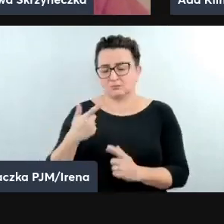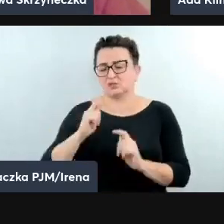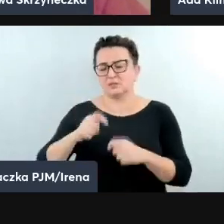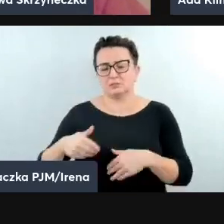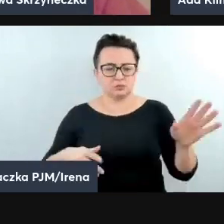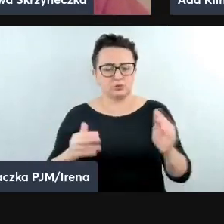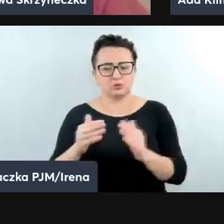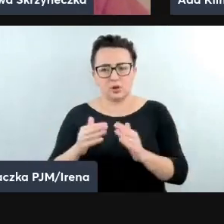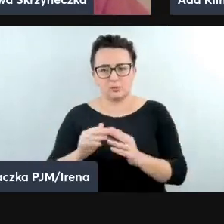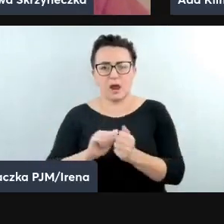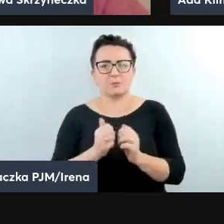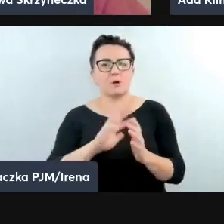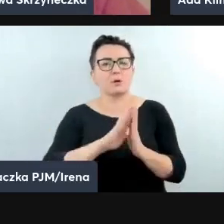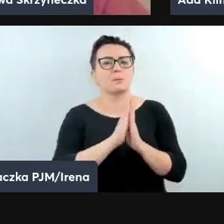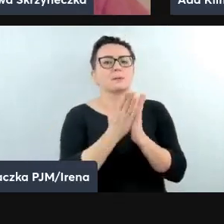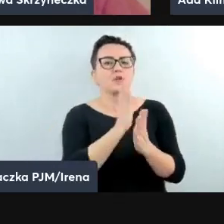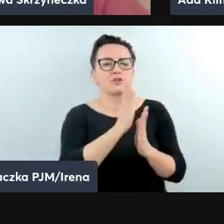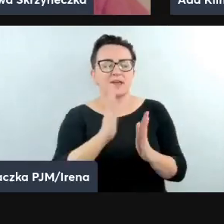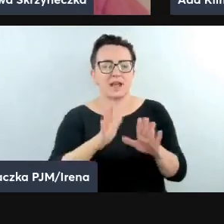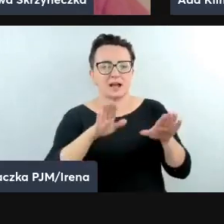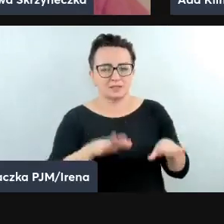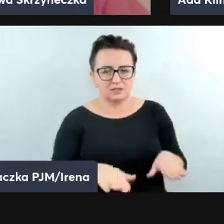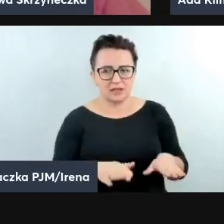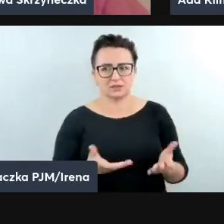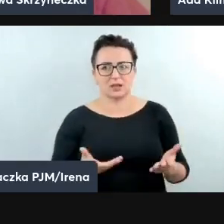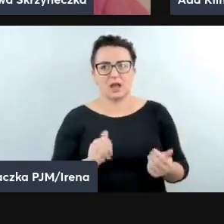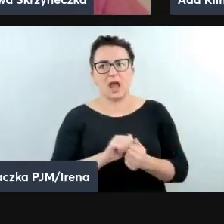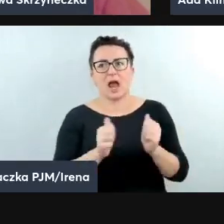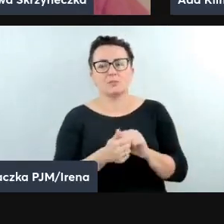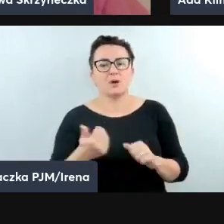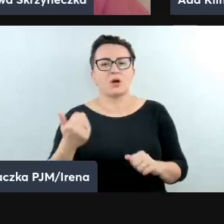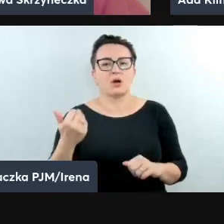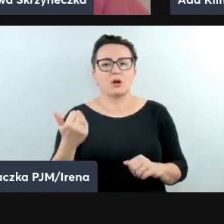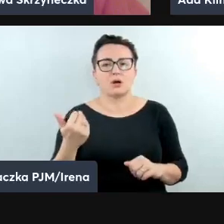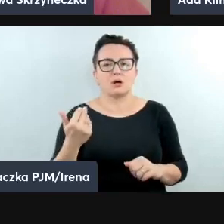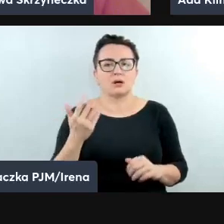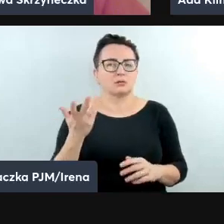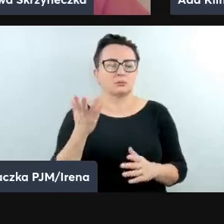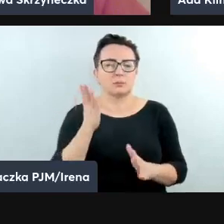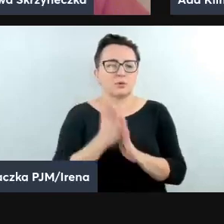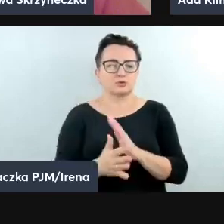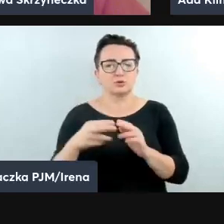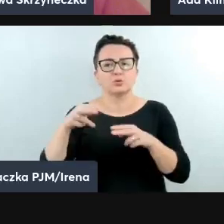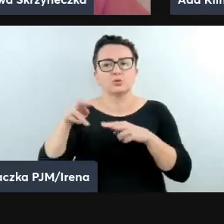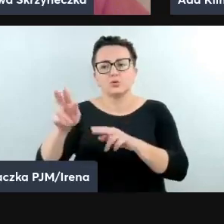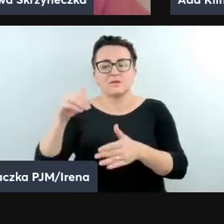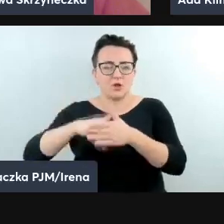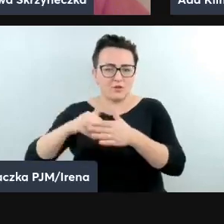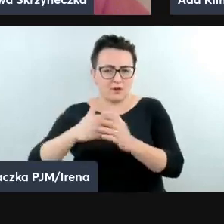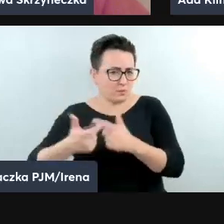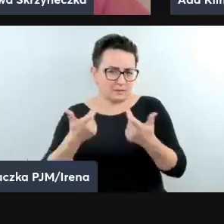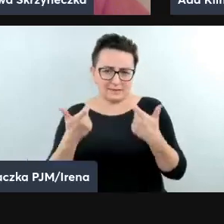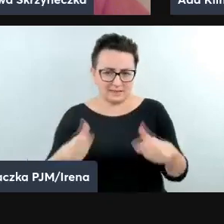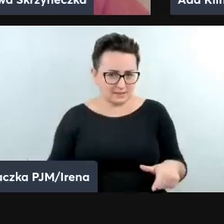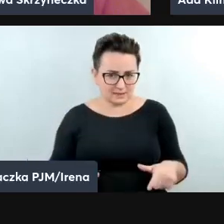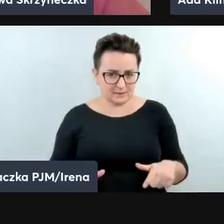albo byli, wiesz, pod opieką wychowawcy, nic nie robili, więc oni nawet nie to, że nie mieli o miesiączce, to w ogóle nie mieli nic o